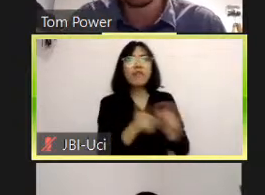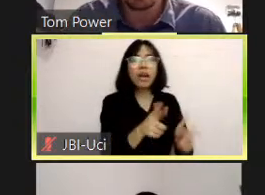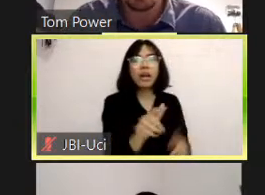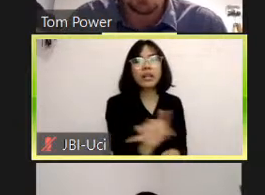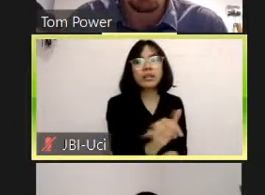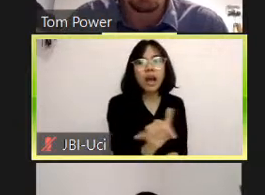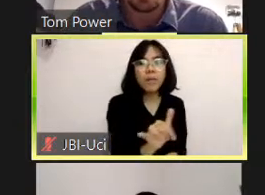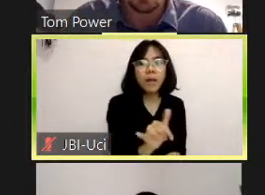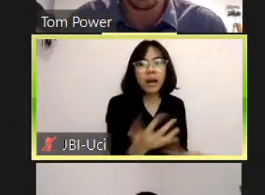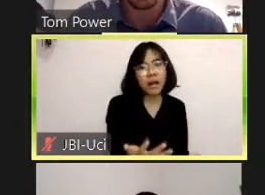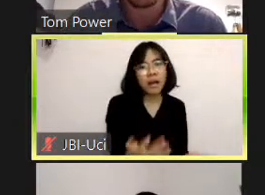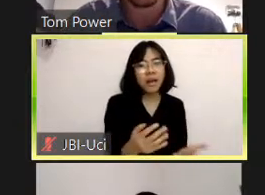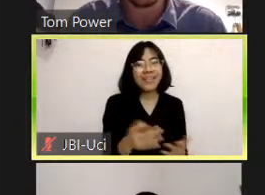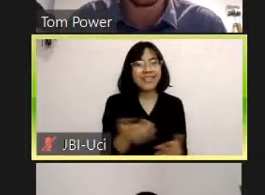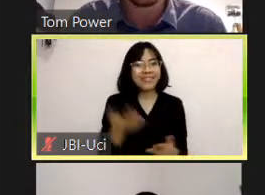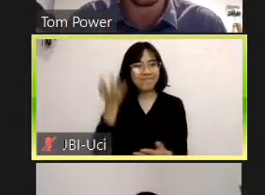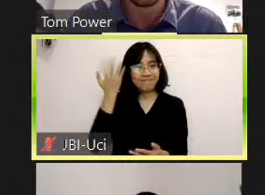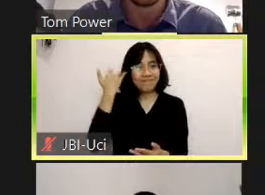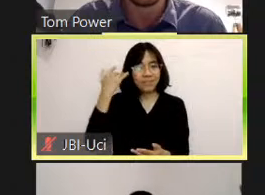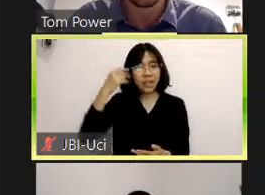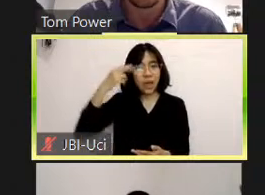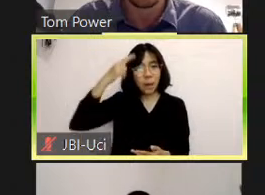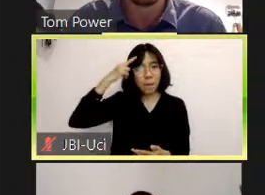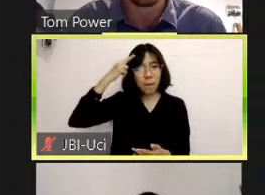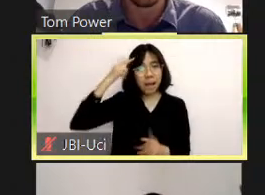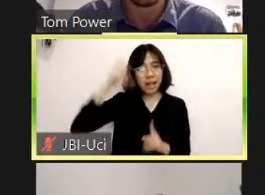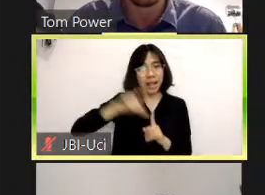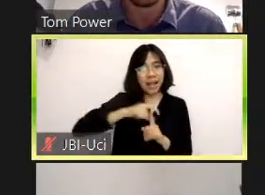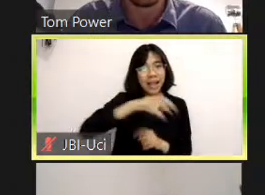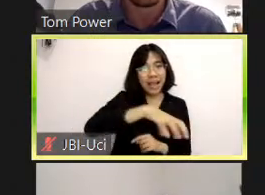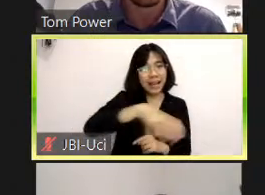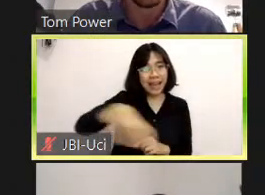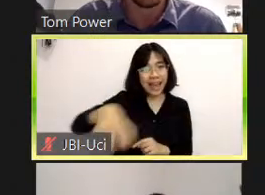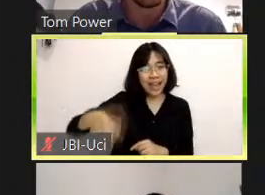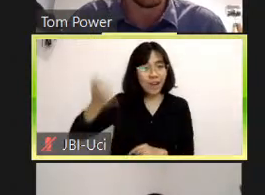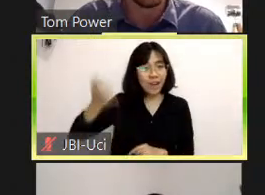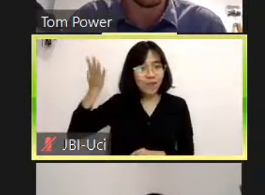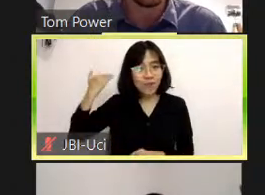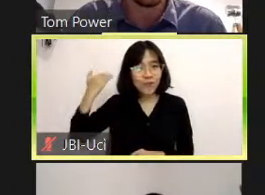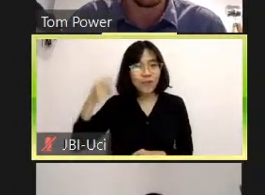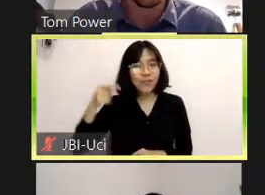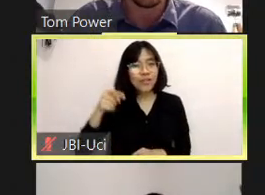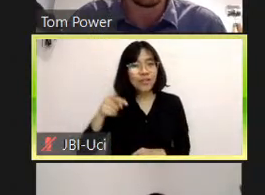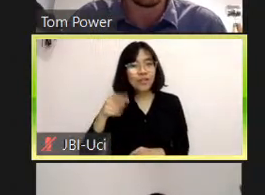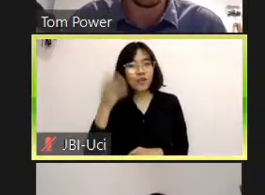melihat kepala daerah yang ditangkap